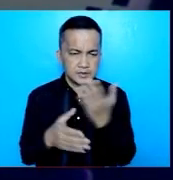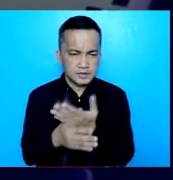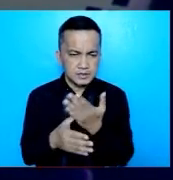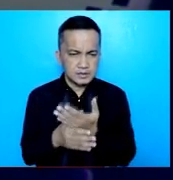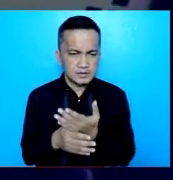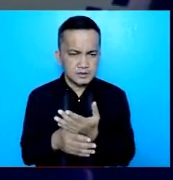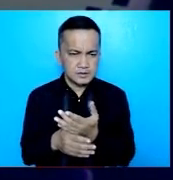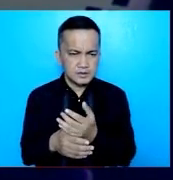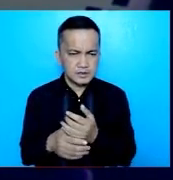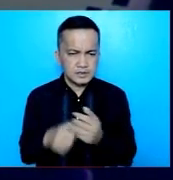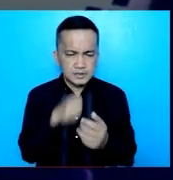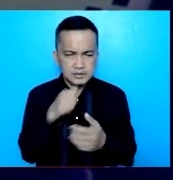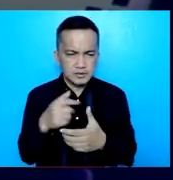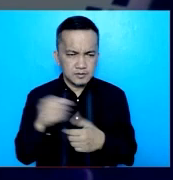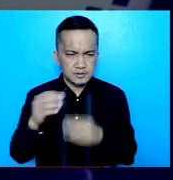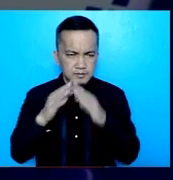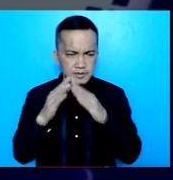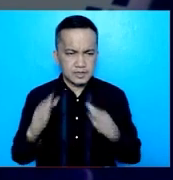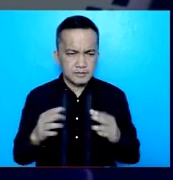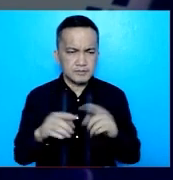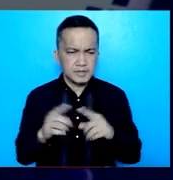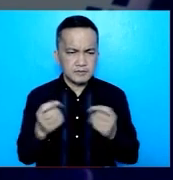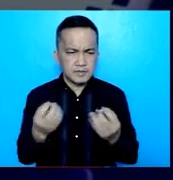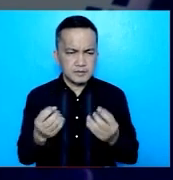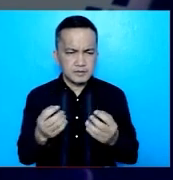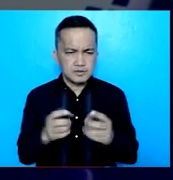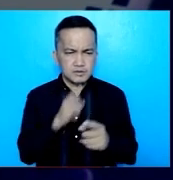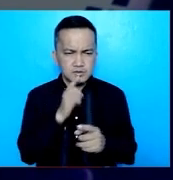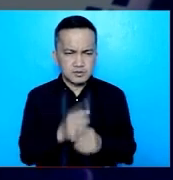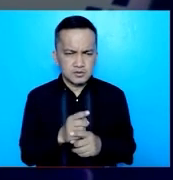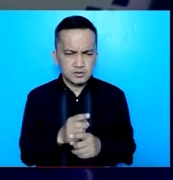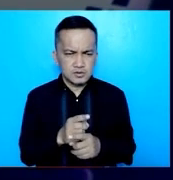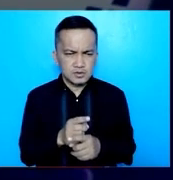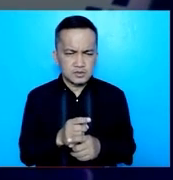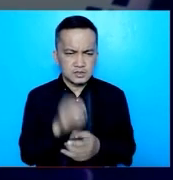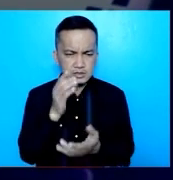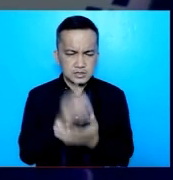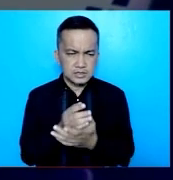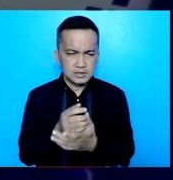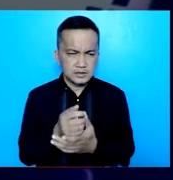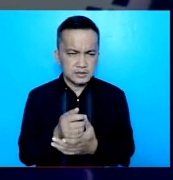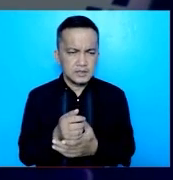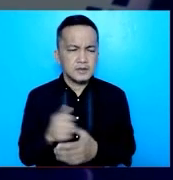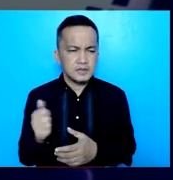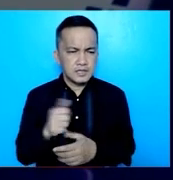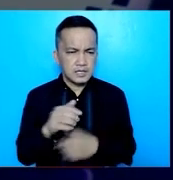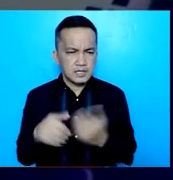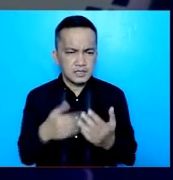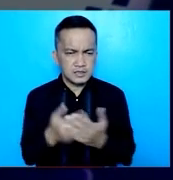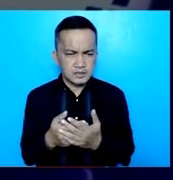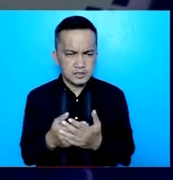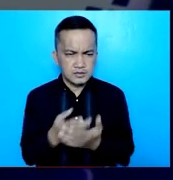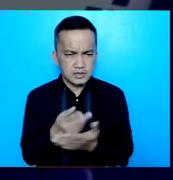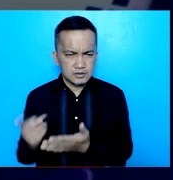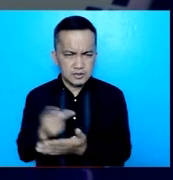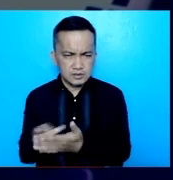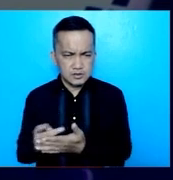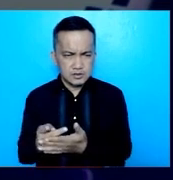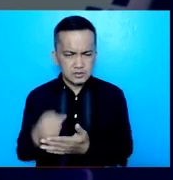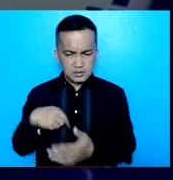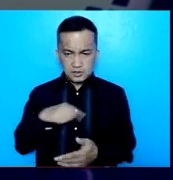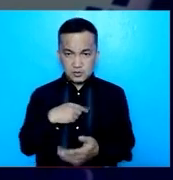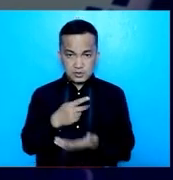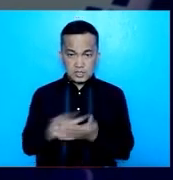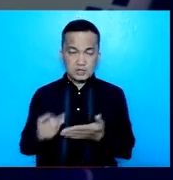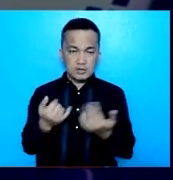lumabas ng bahay, pero marami talagang nagtigil pasada. Lahat naman po talo eh. Diba talo kami, dahil wala namin kita ngayong